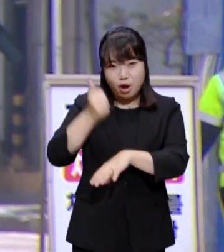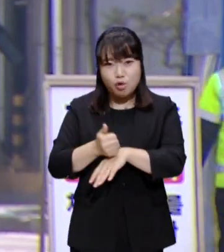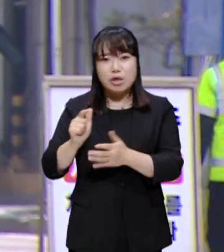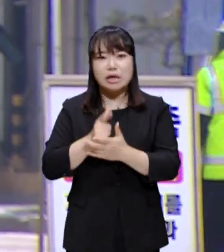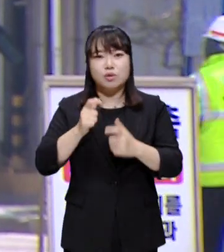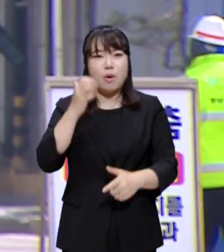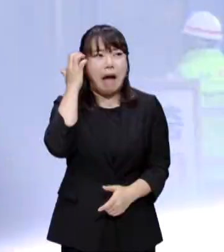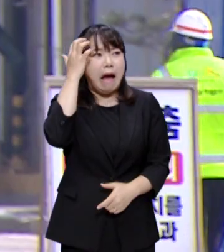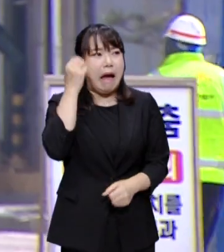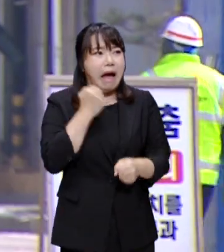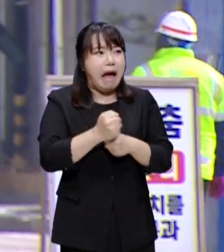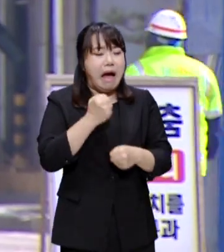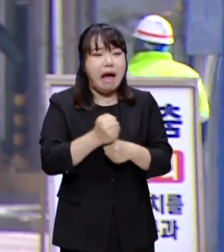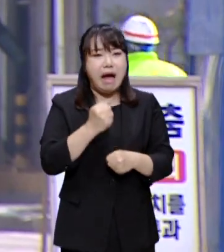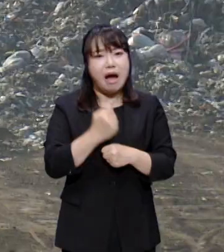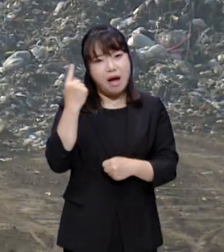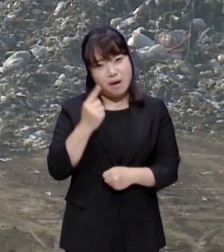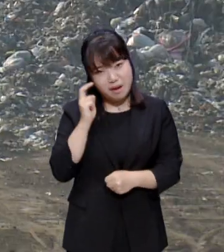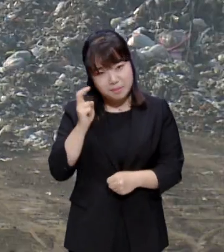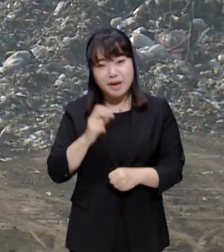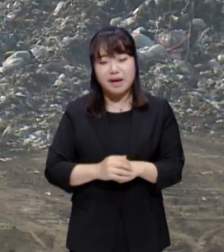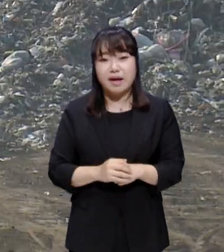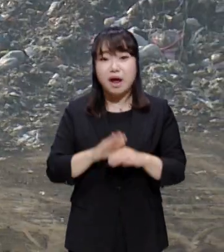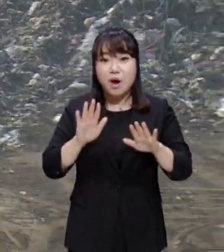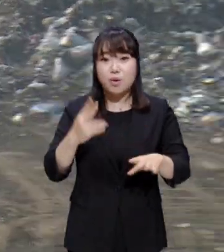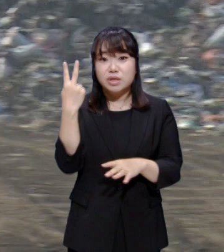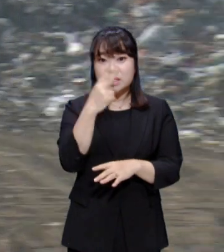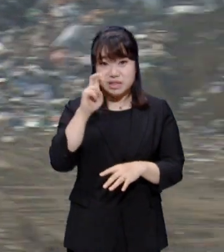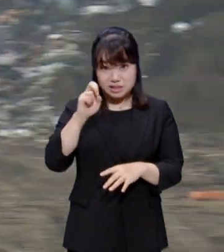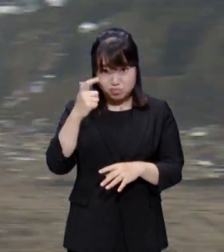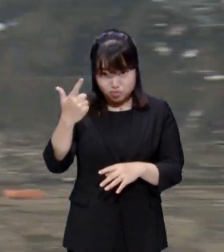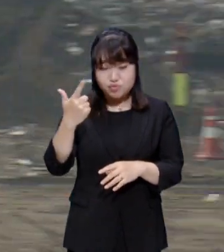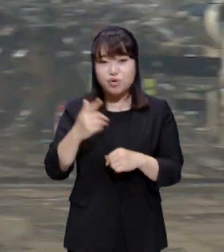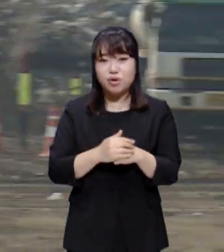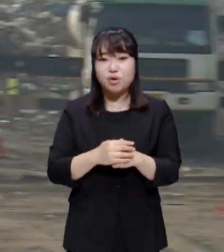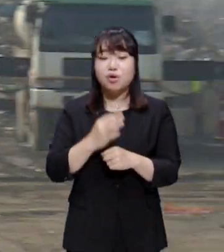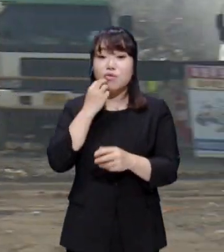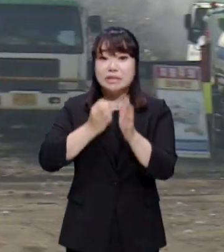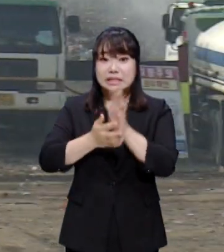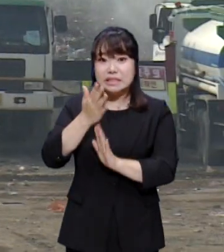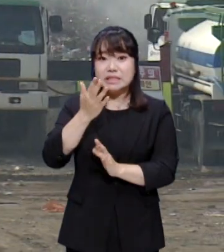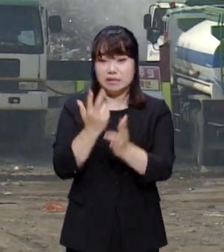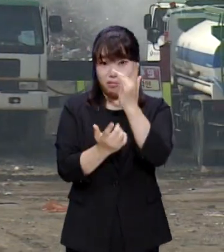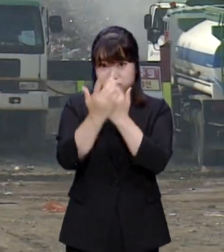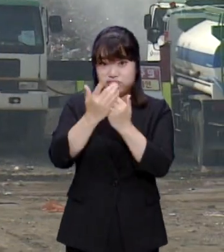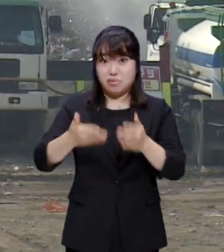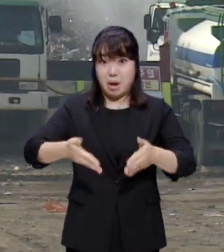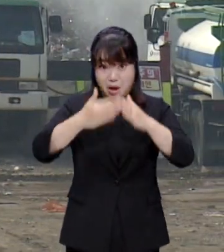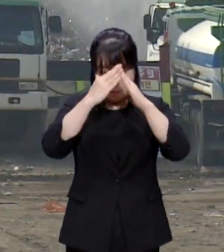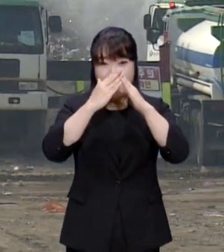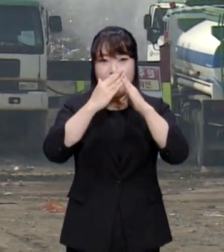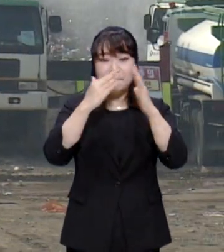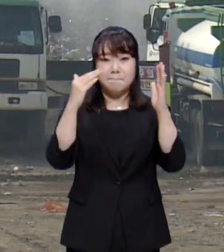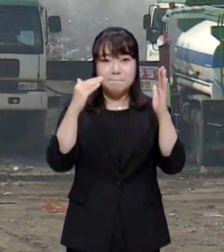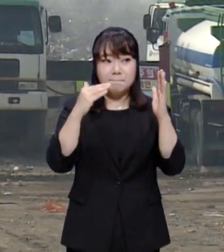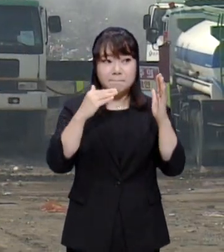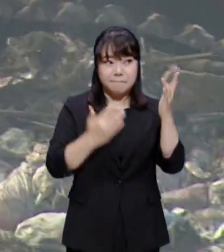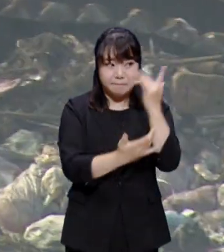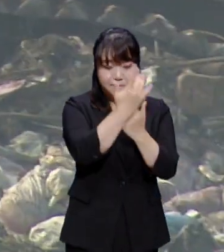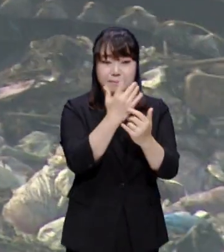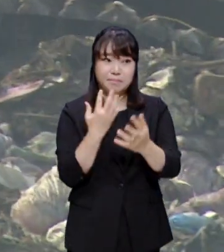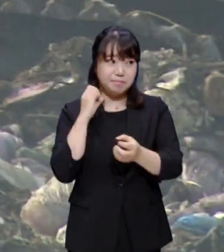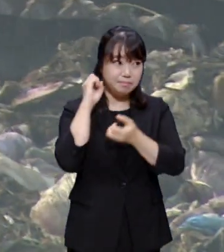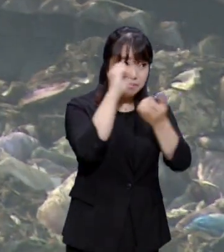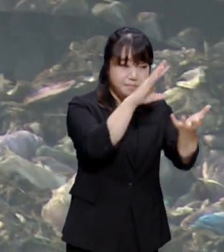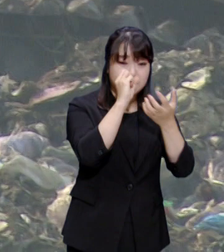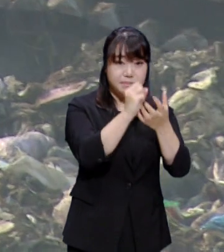난처한 상황에 직면합니다. 오는 2026년 수도권 매립지 직매립 종료를 앞두고 있어 지역에서